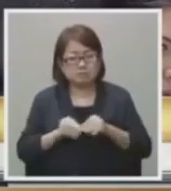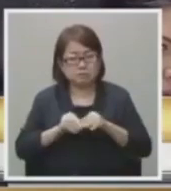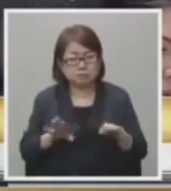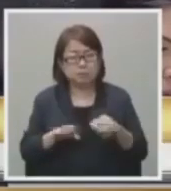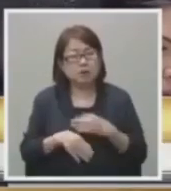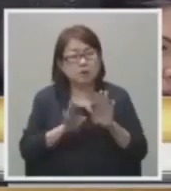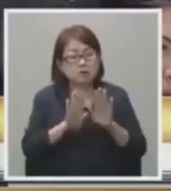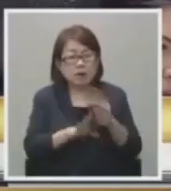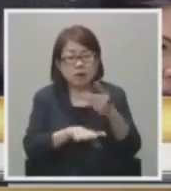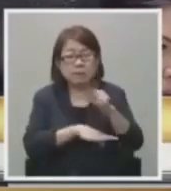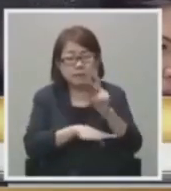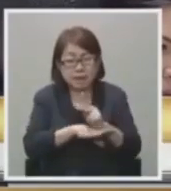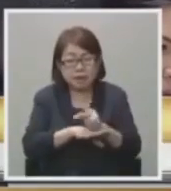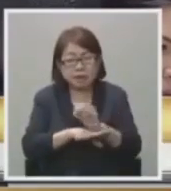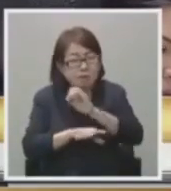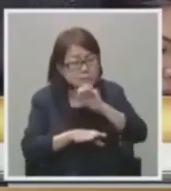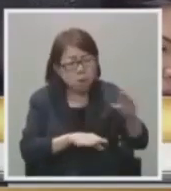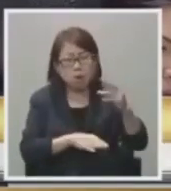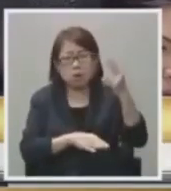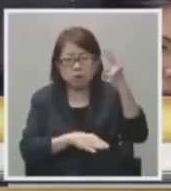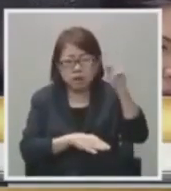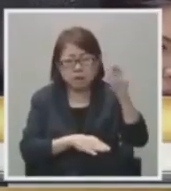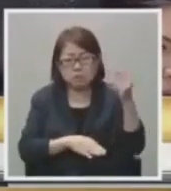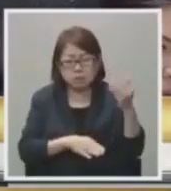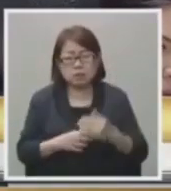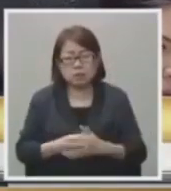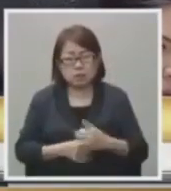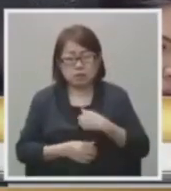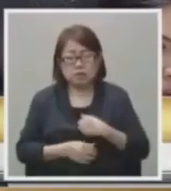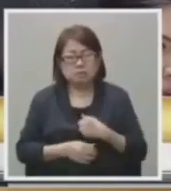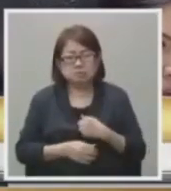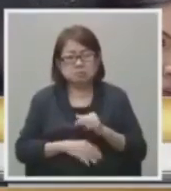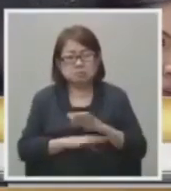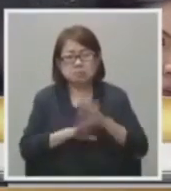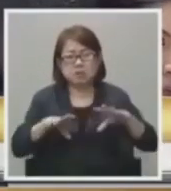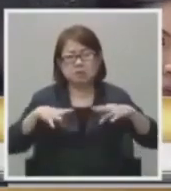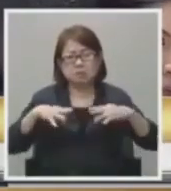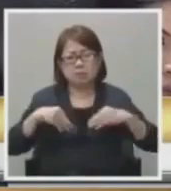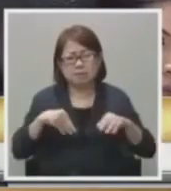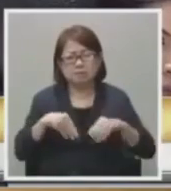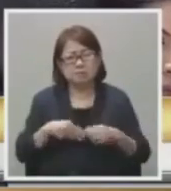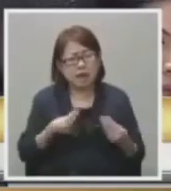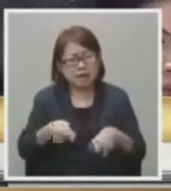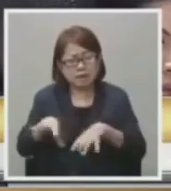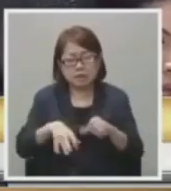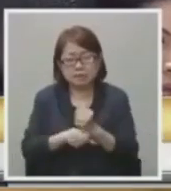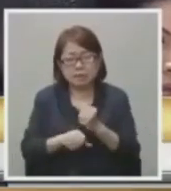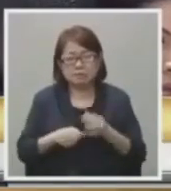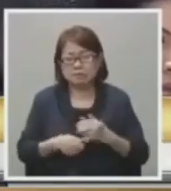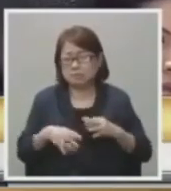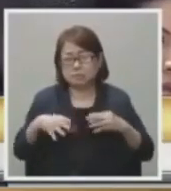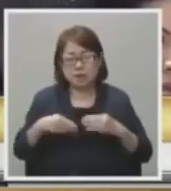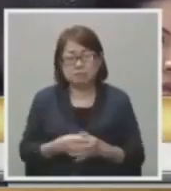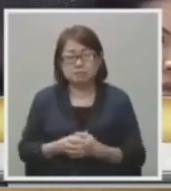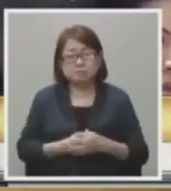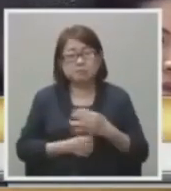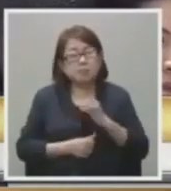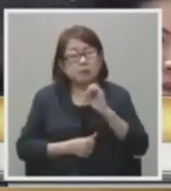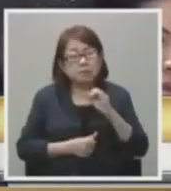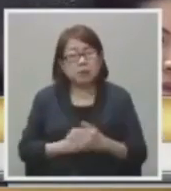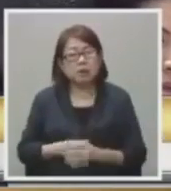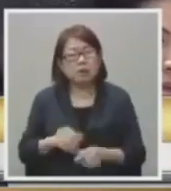ะครับเพื่อจะเรียนท่านนายกว่าผมไม่สามารถไว้วางใจในการบริหารงานท่านได้ผมก็คงไม่ไปเอ่ยอ้างถึ